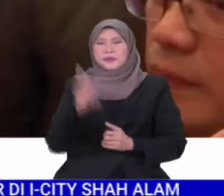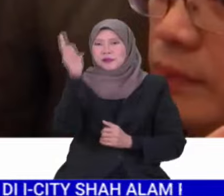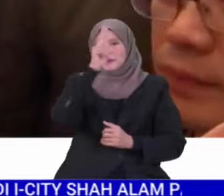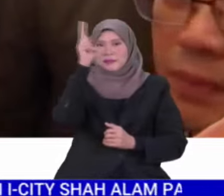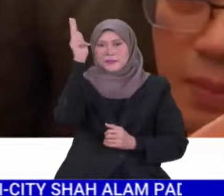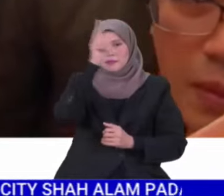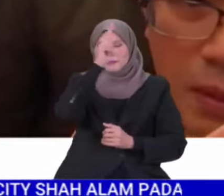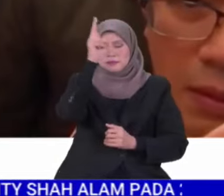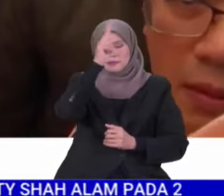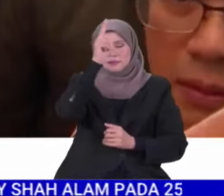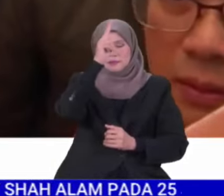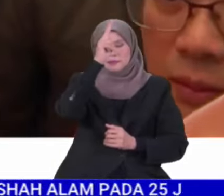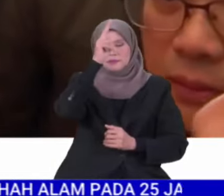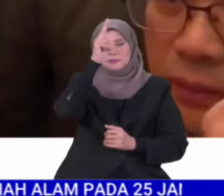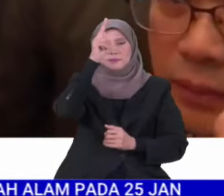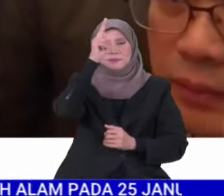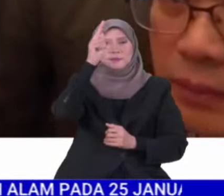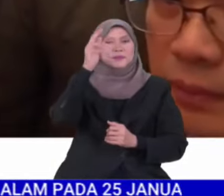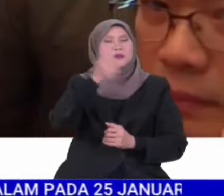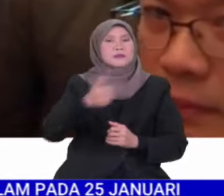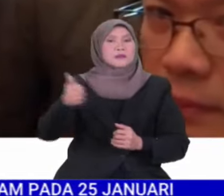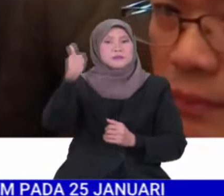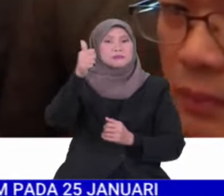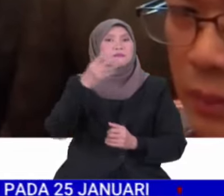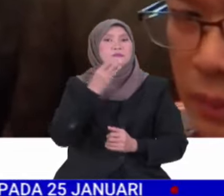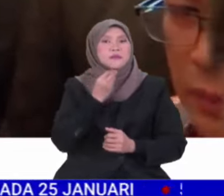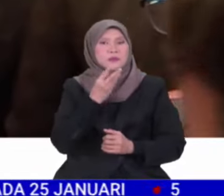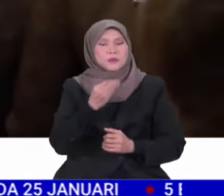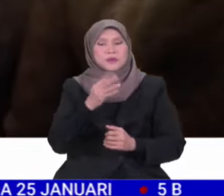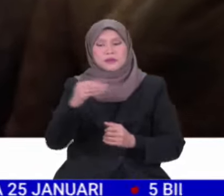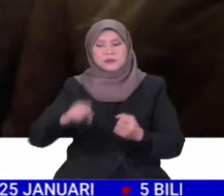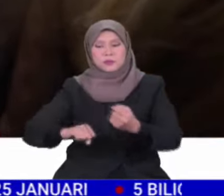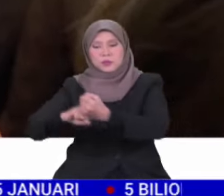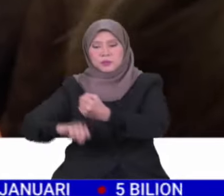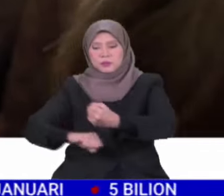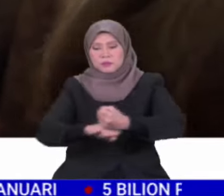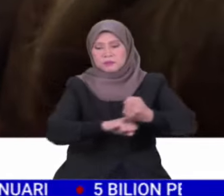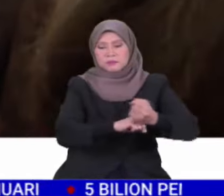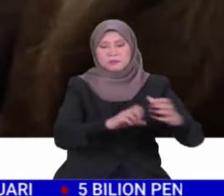kerajaan yang diketuai oleh beliau dan dokongan daripada